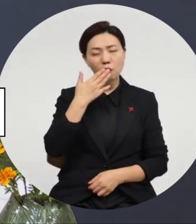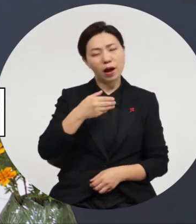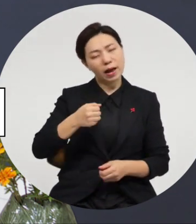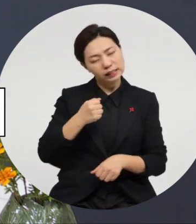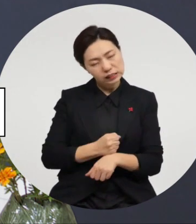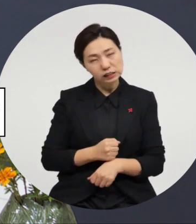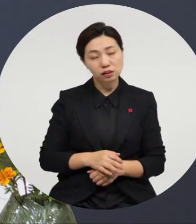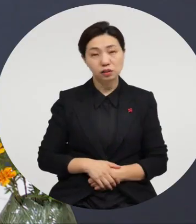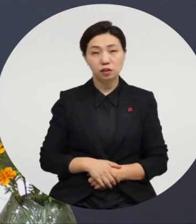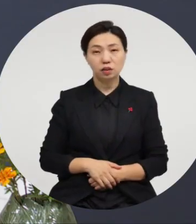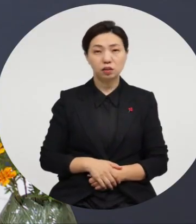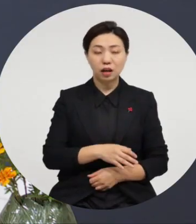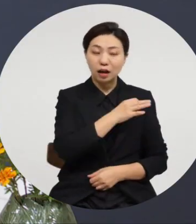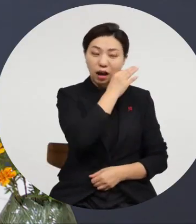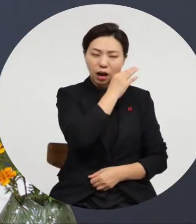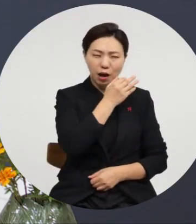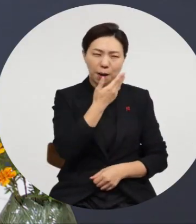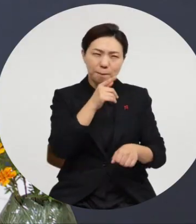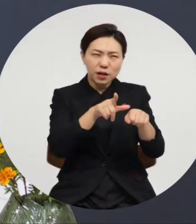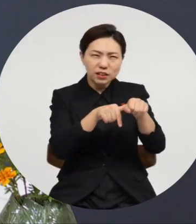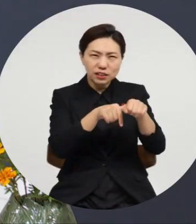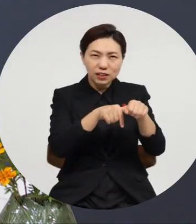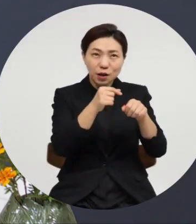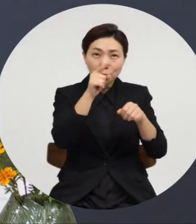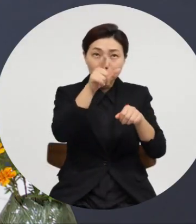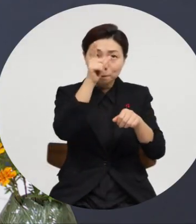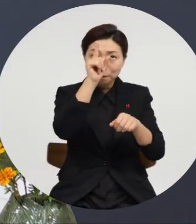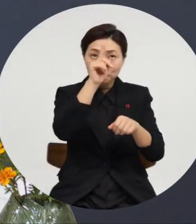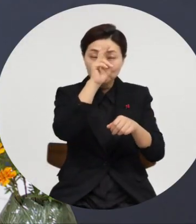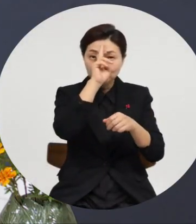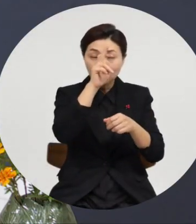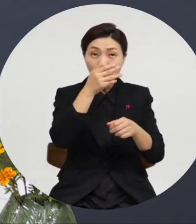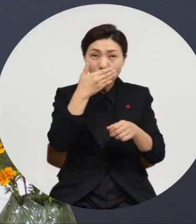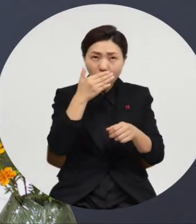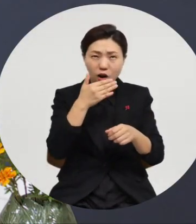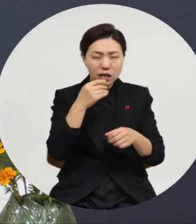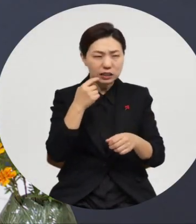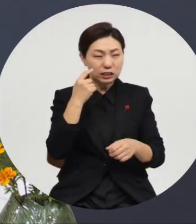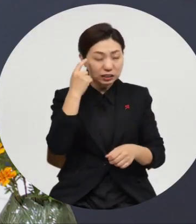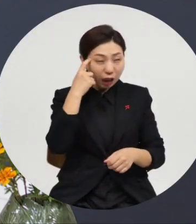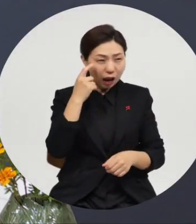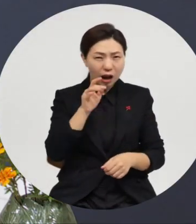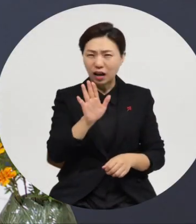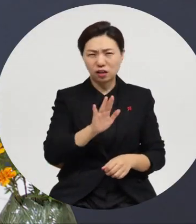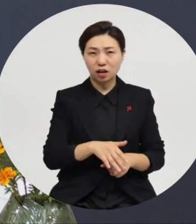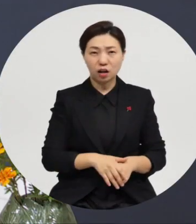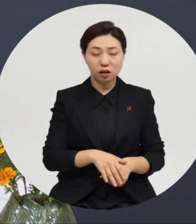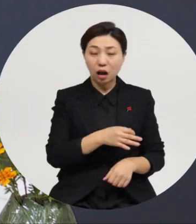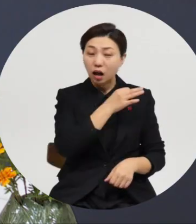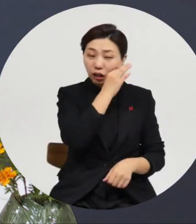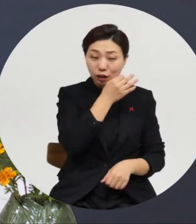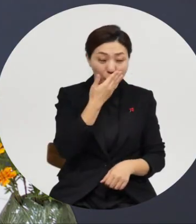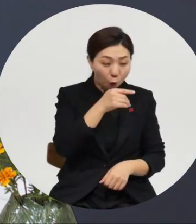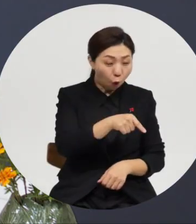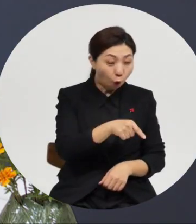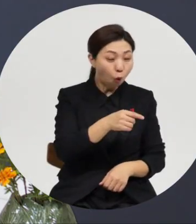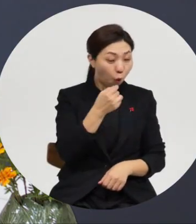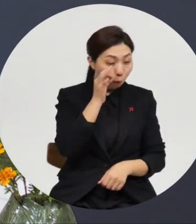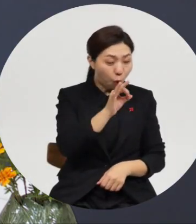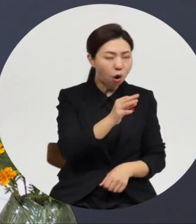이런 걸 하지. 맛있는 사탕을, 몇 시에 먹어야지. 이러나? 그냥 주워